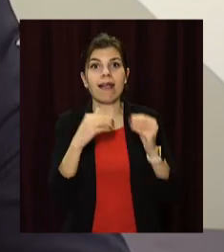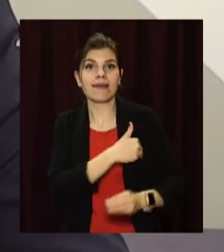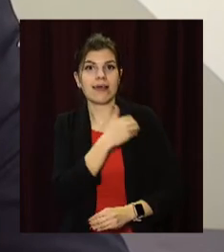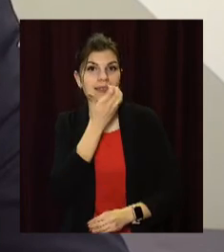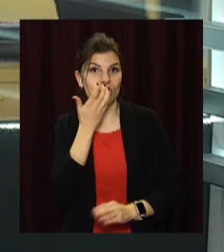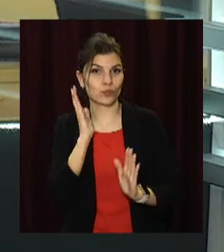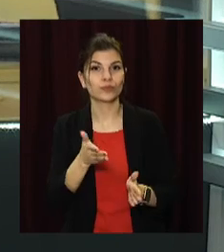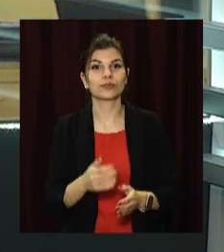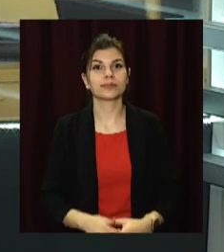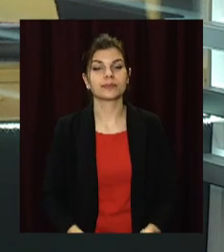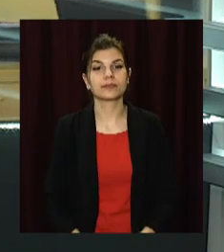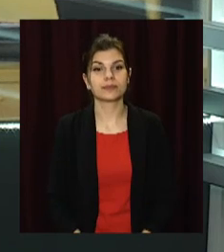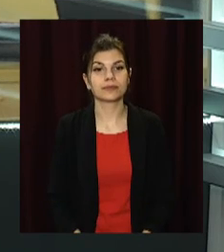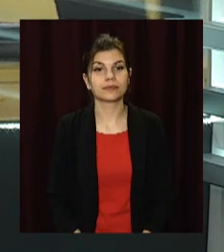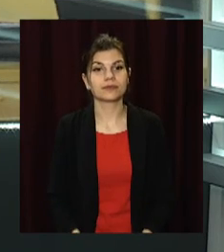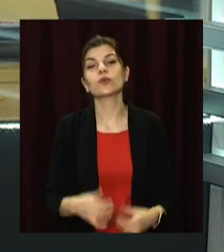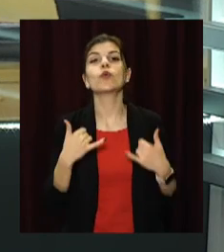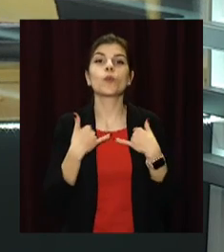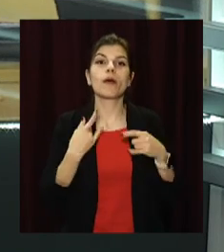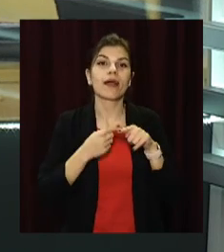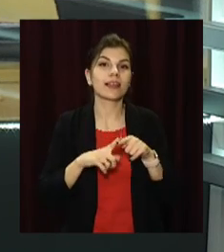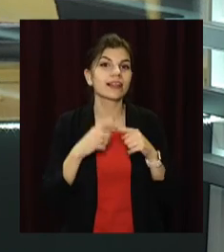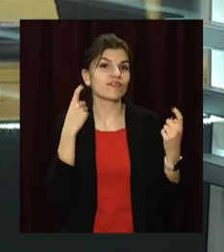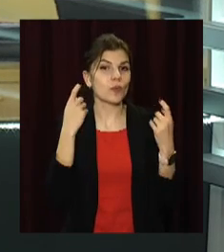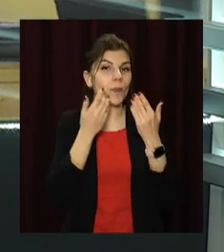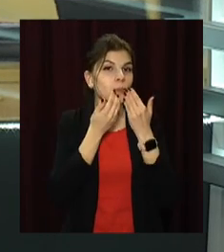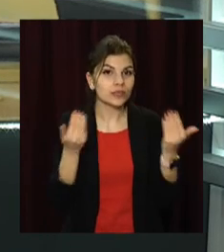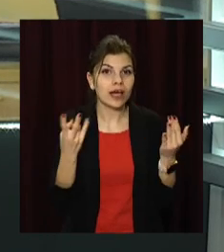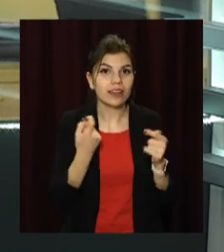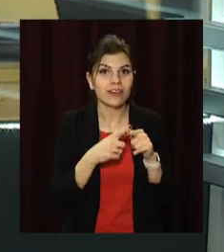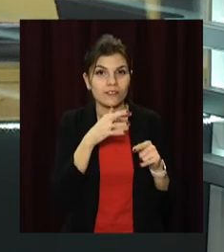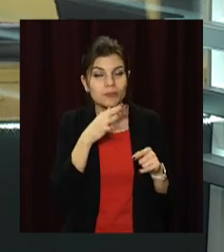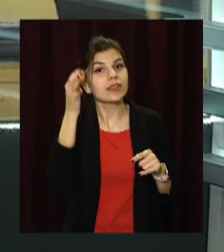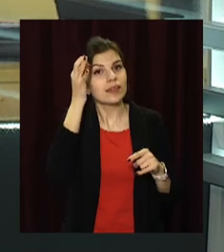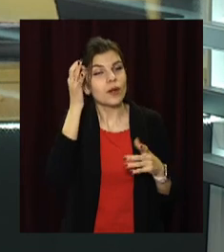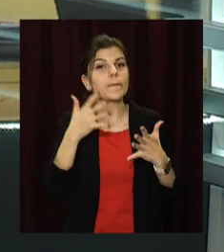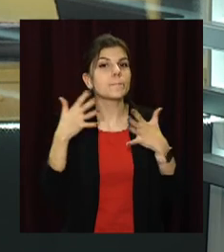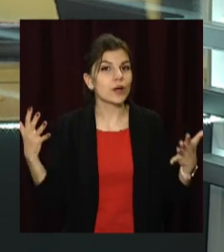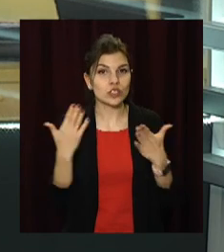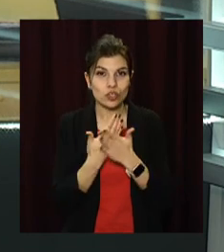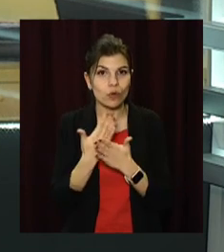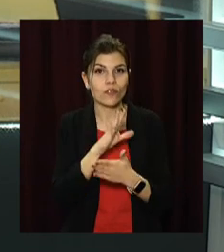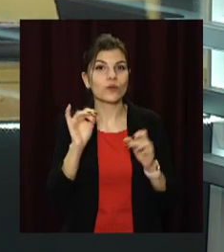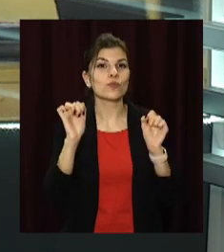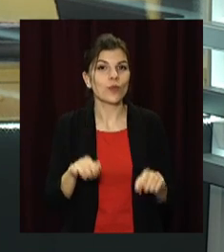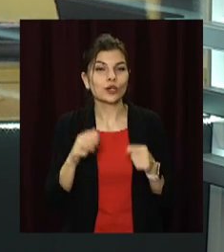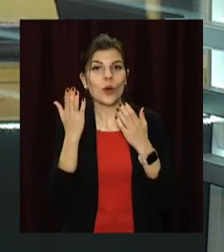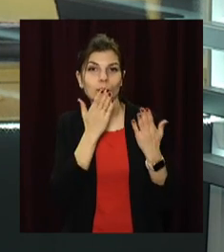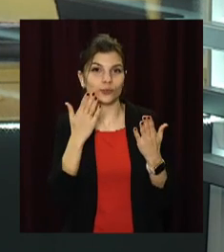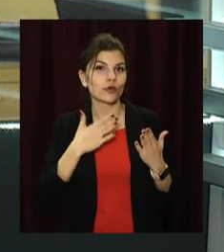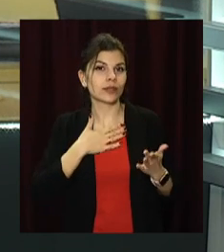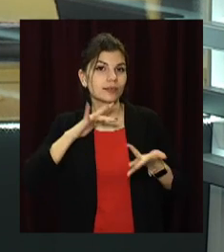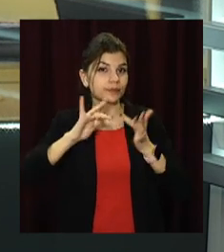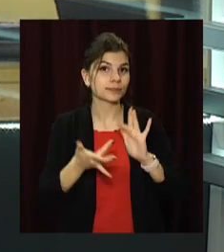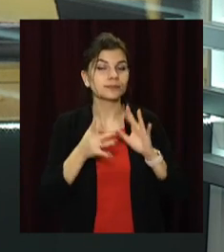тепла. У мене це остання інформація на цю годину. Нагадую, більше новин ви зможете прочитати на